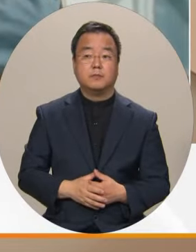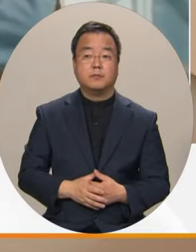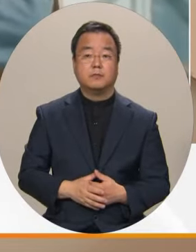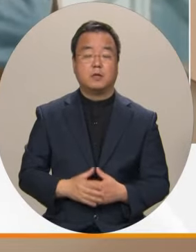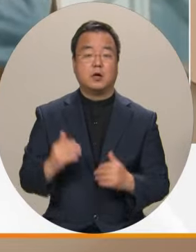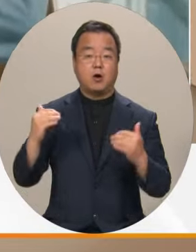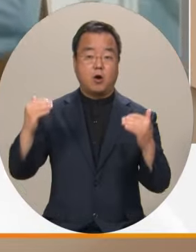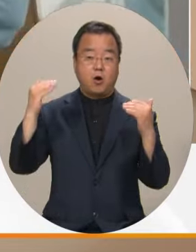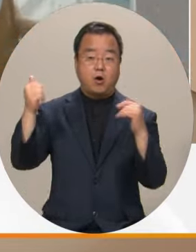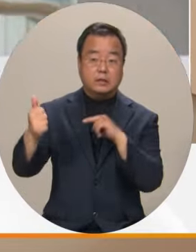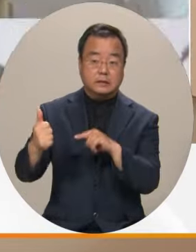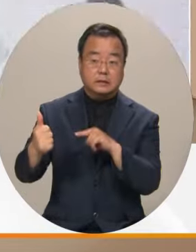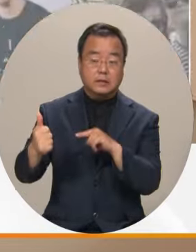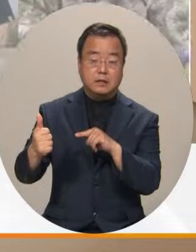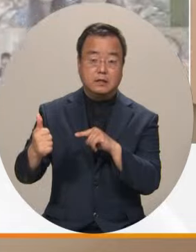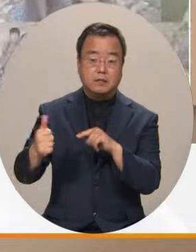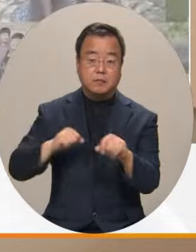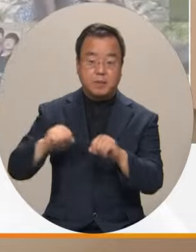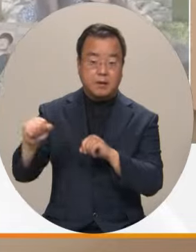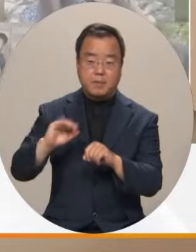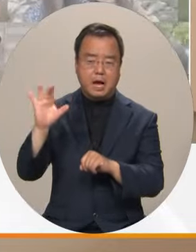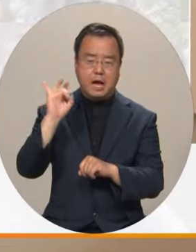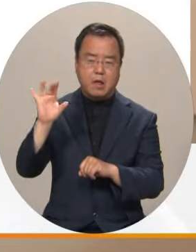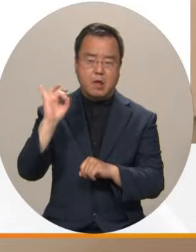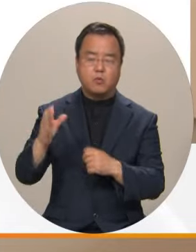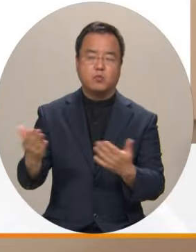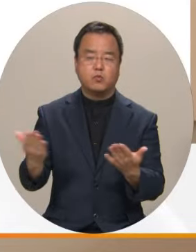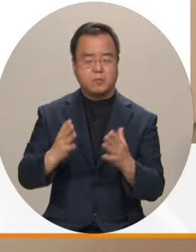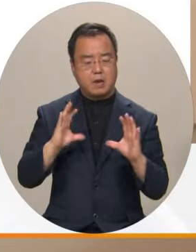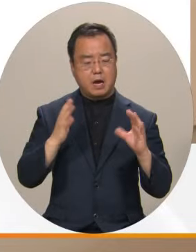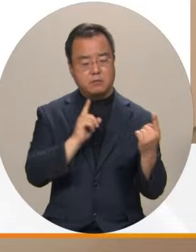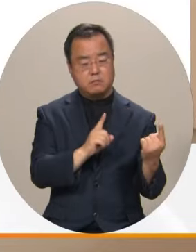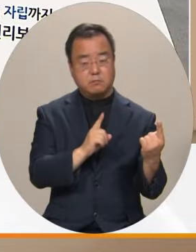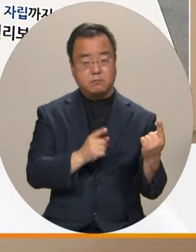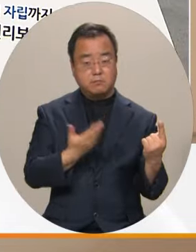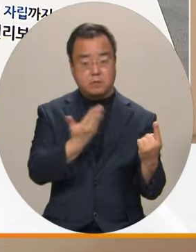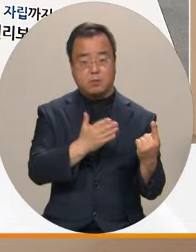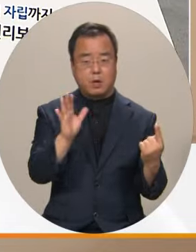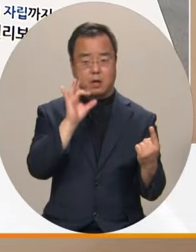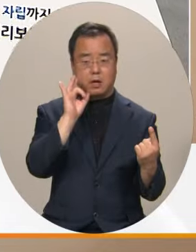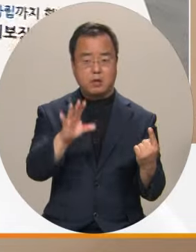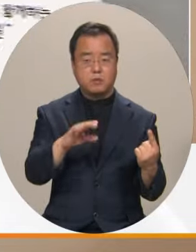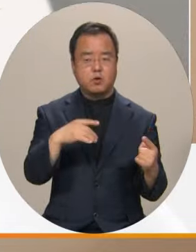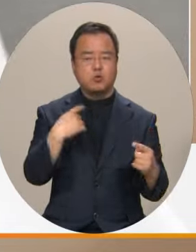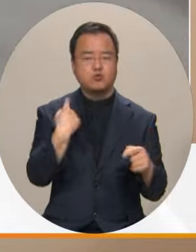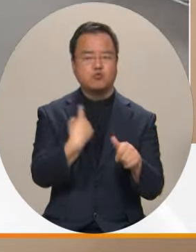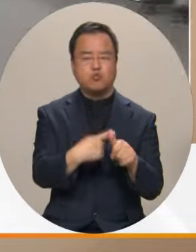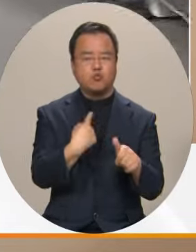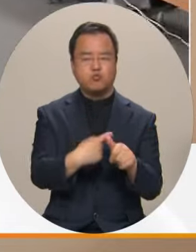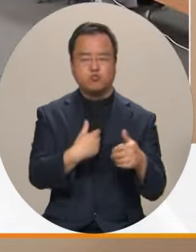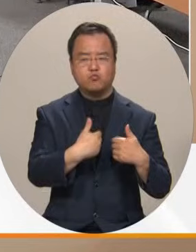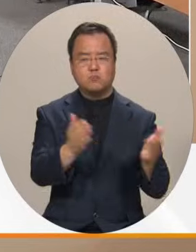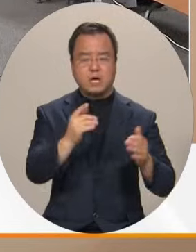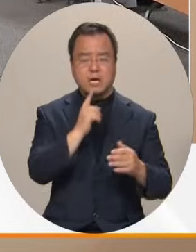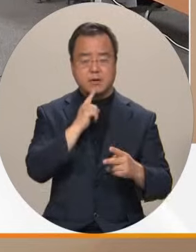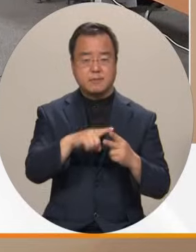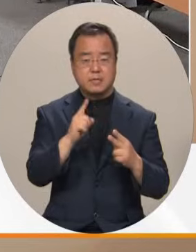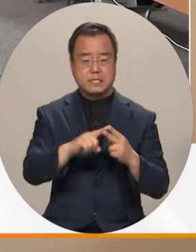어른에게 해서 안 되는 것은 아이에게도 해서는 안 됩니다 뭐 설이라 뭐